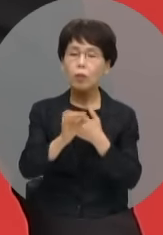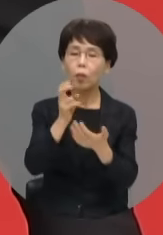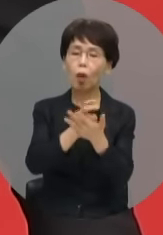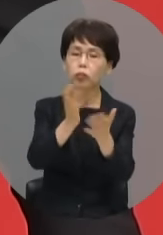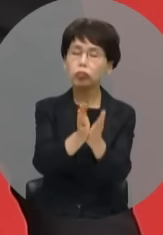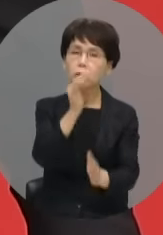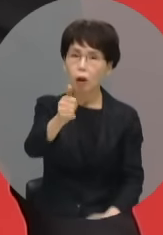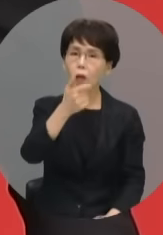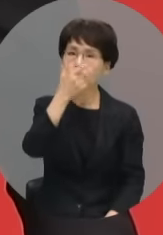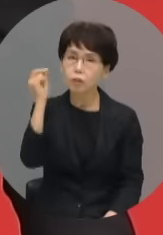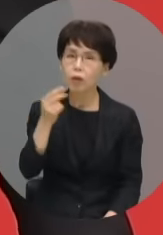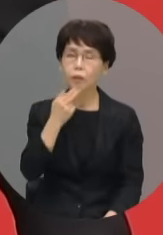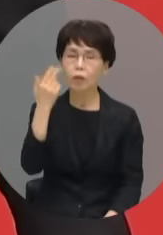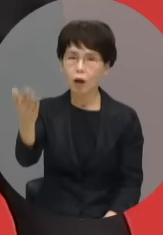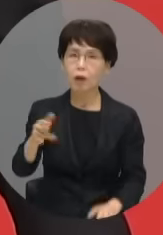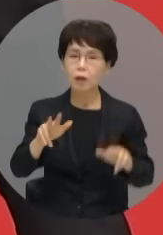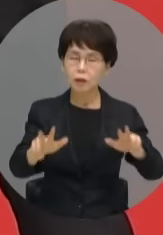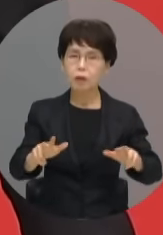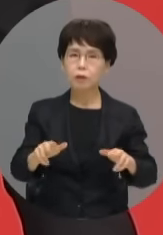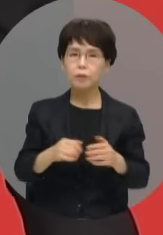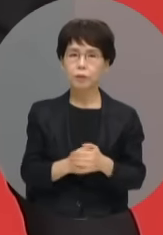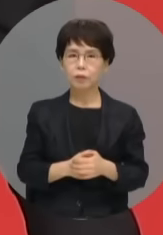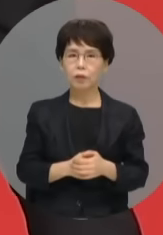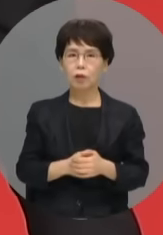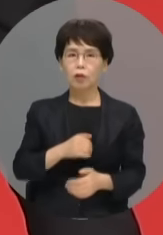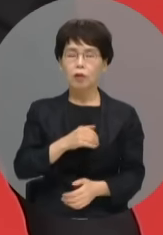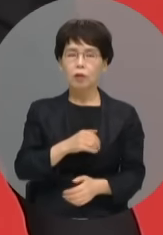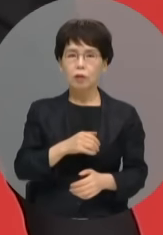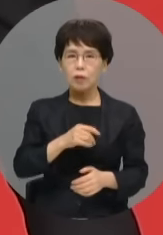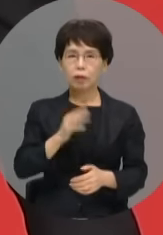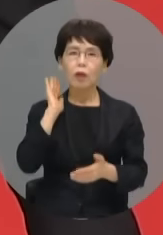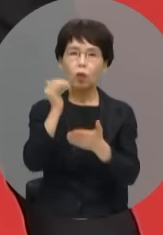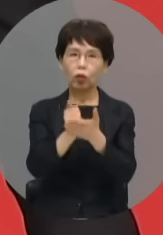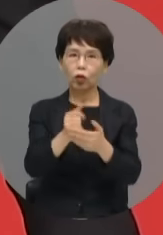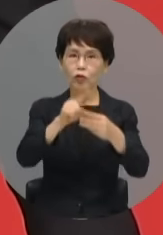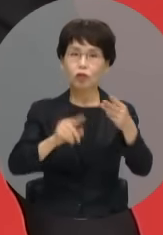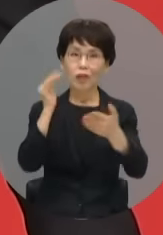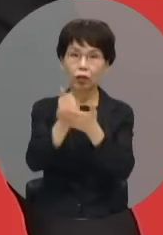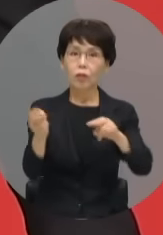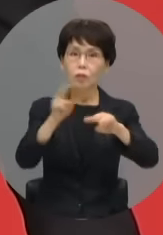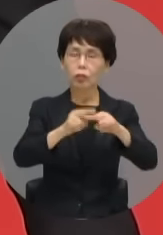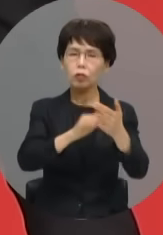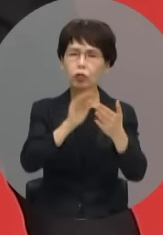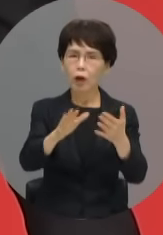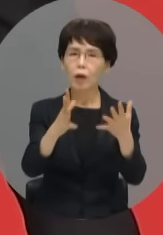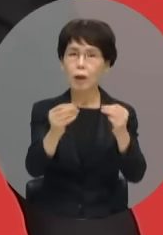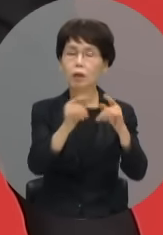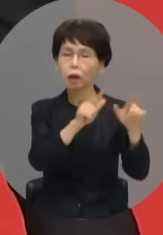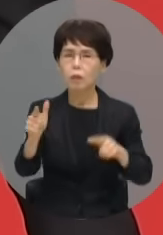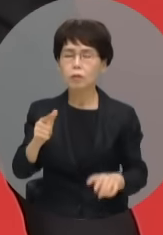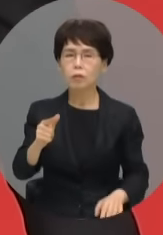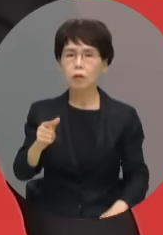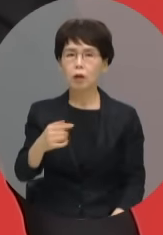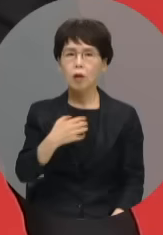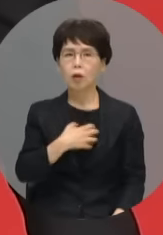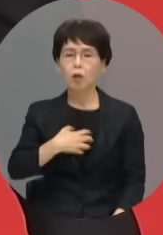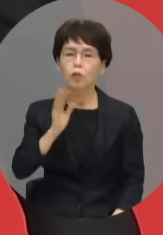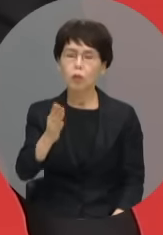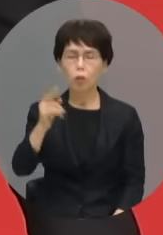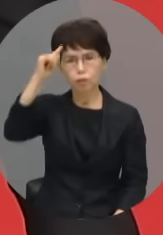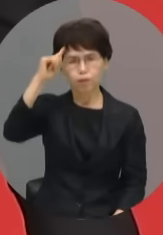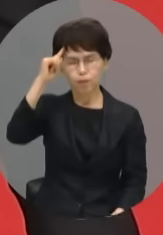없으셨나. 우리 정권 들어와서 많은 분들이 제일 의아해하고 속상해 하시는 것이, 아니, 왜 이재명 대표 사건